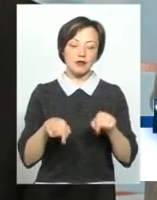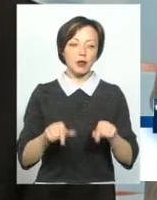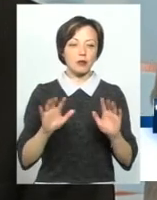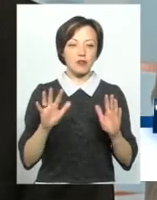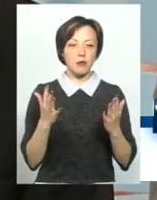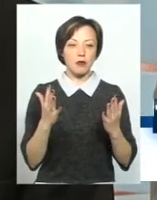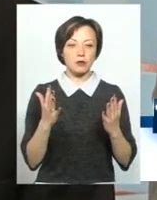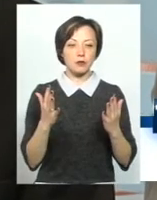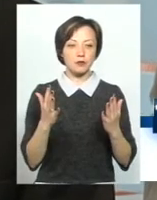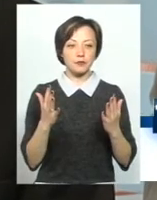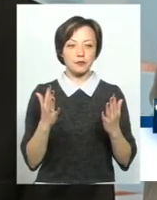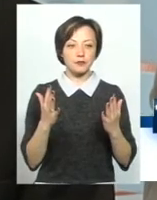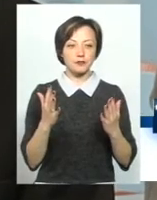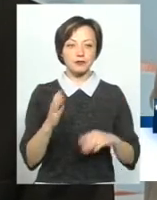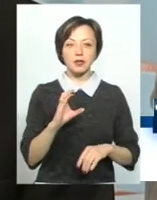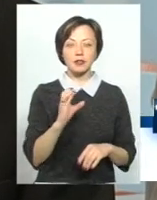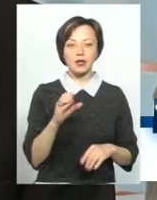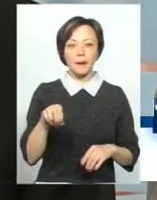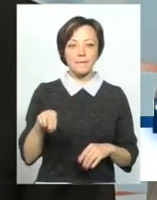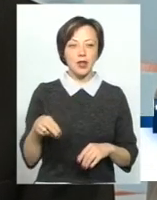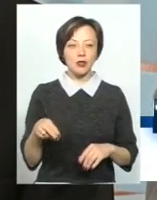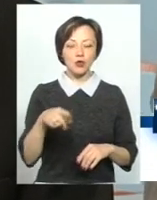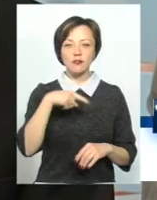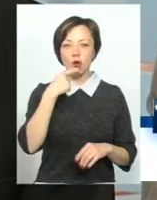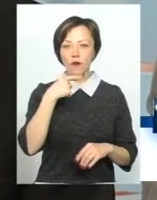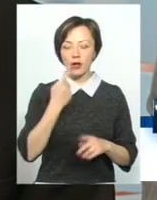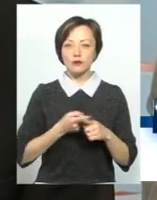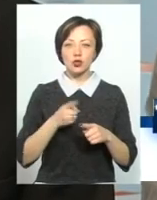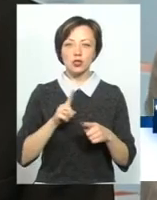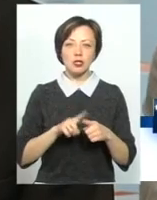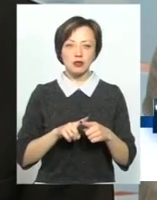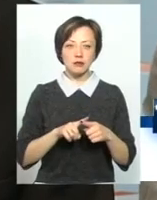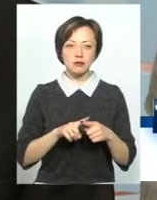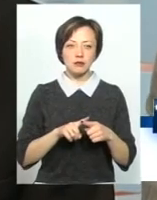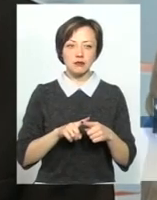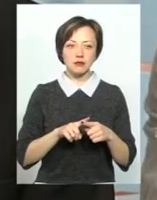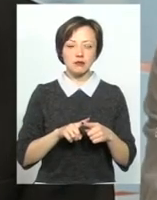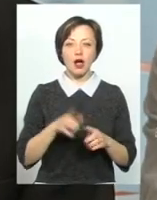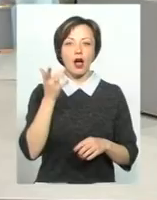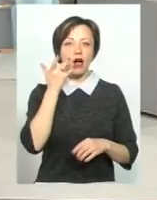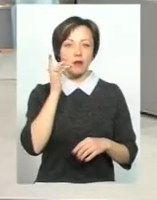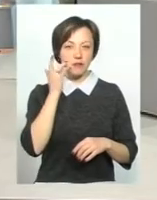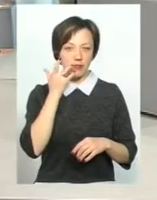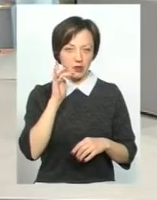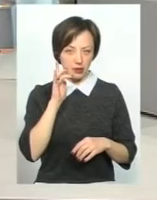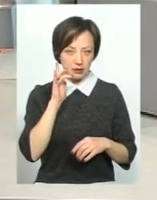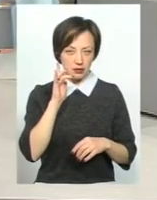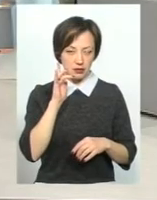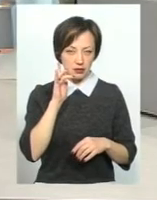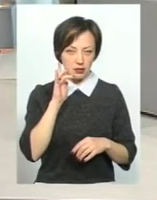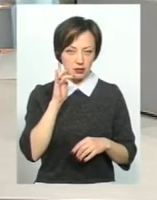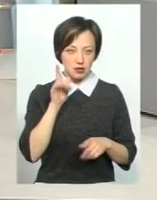от, Сергій Платонович говорив, що це, я так зрозумів, американці